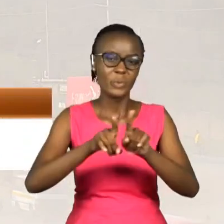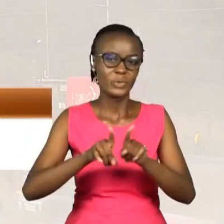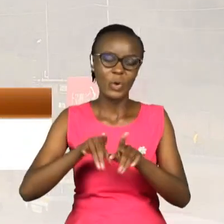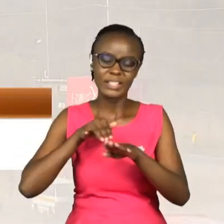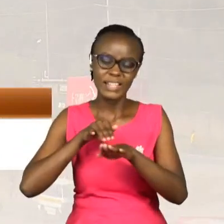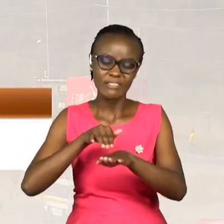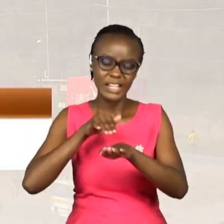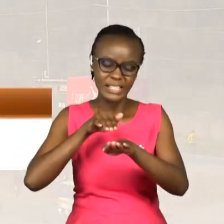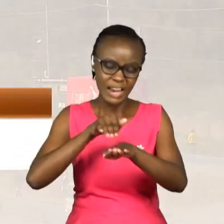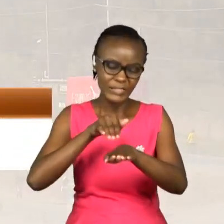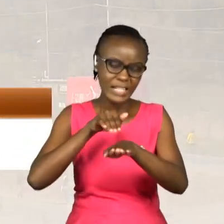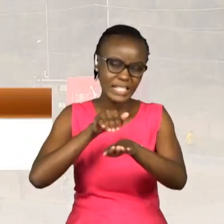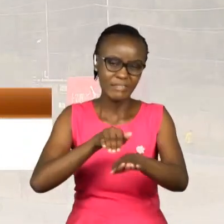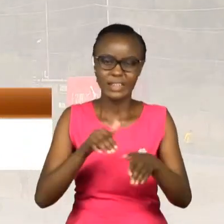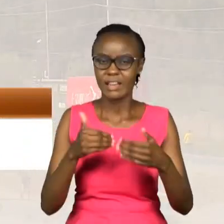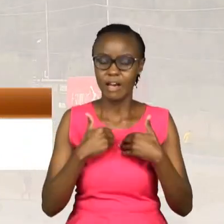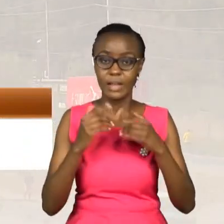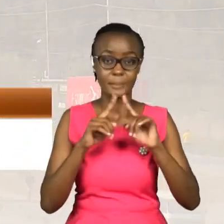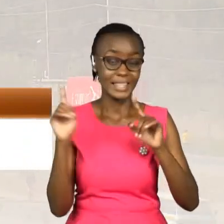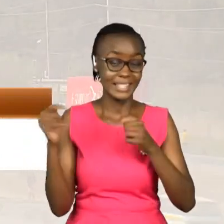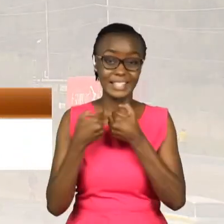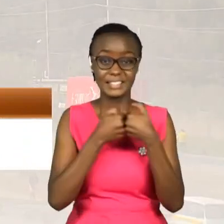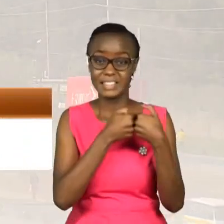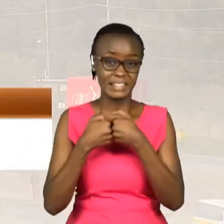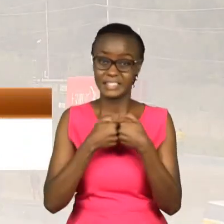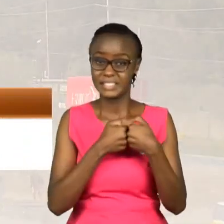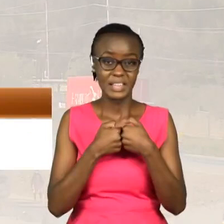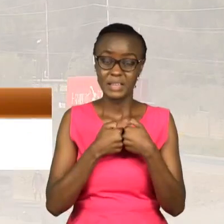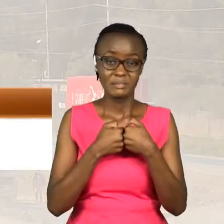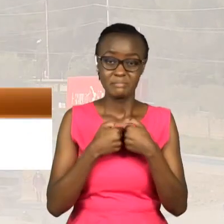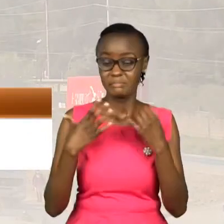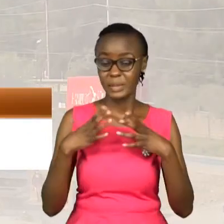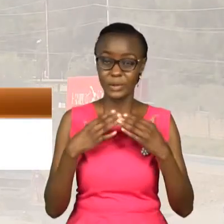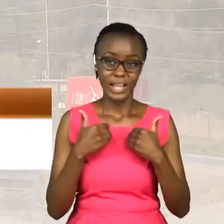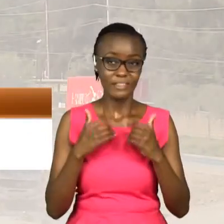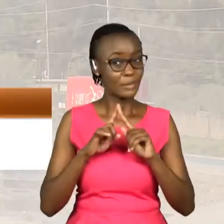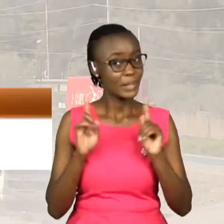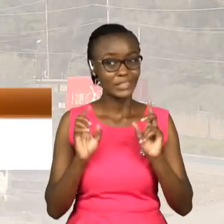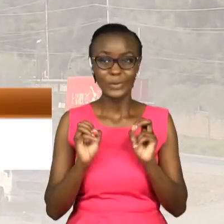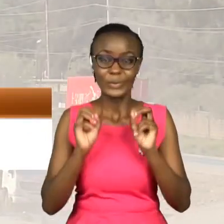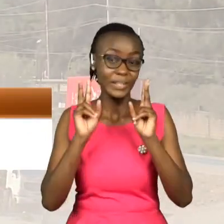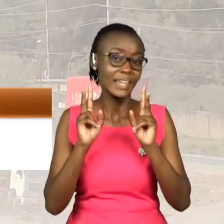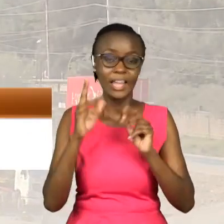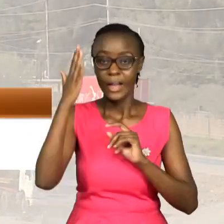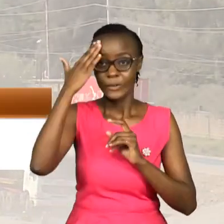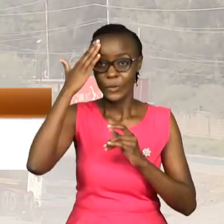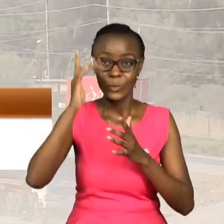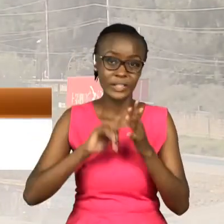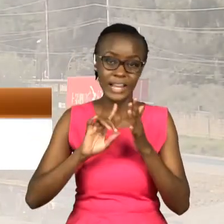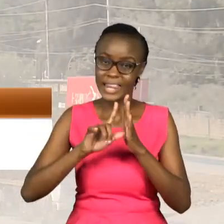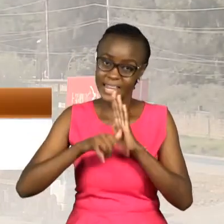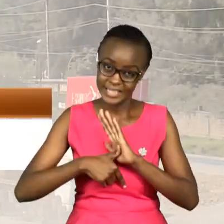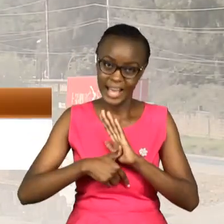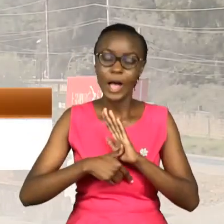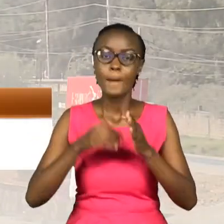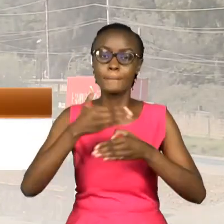magari. Ni changamoto hizo ambazo bila shaka wasafiri wanaweza kupitia, lakini tereri zetu ni dua kuwa hatimaye ujenzi